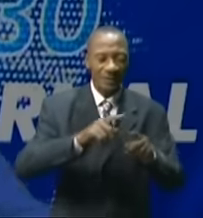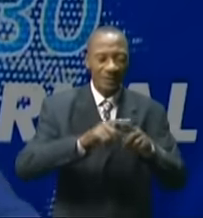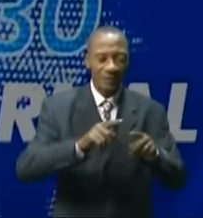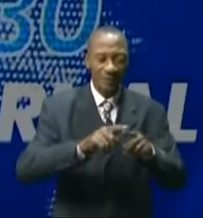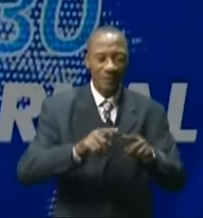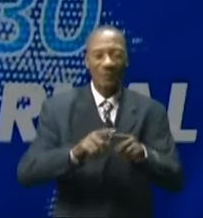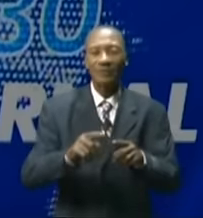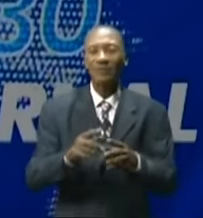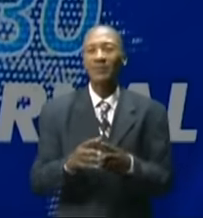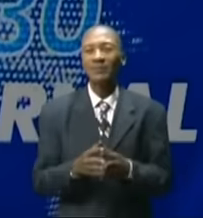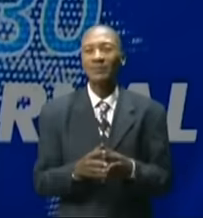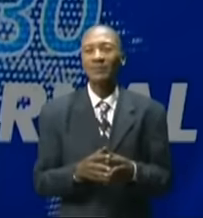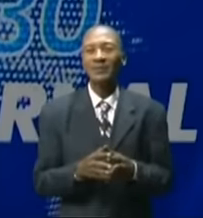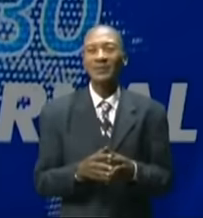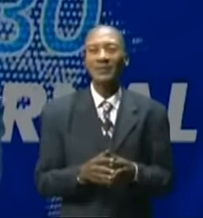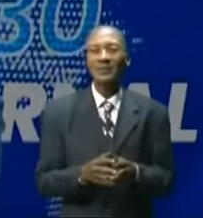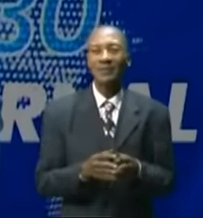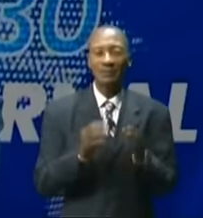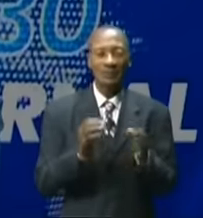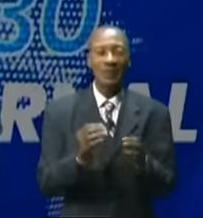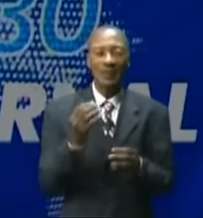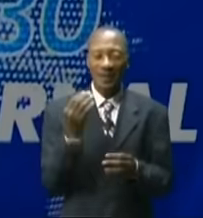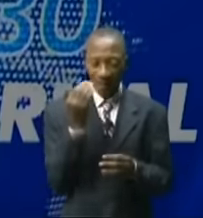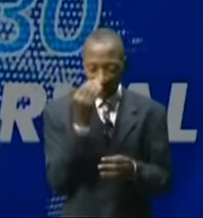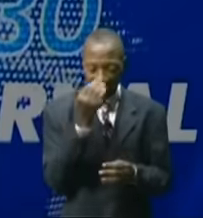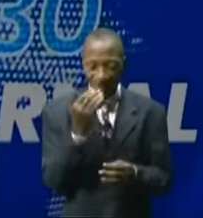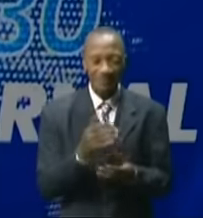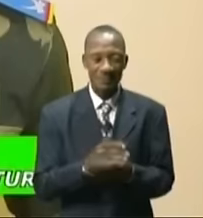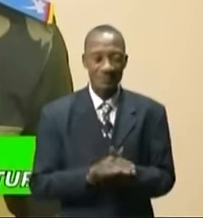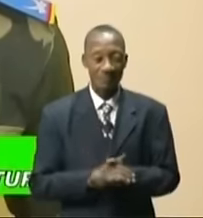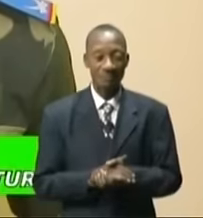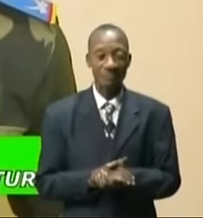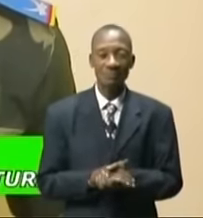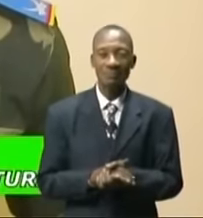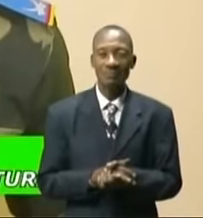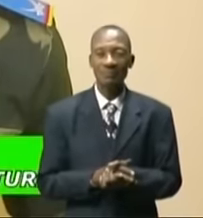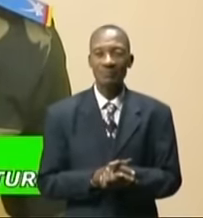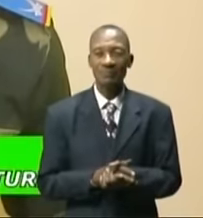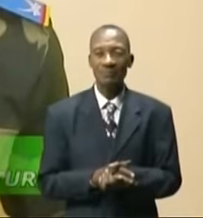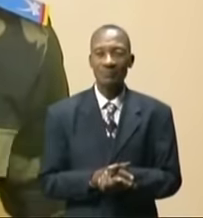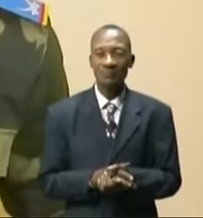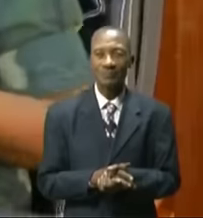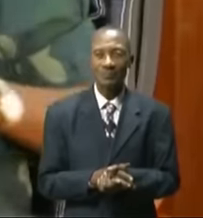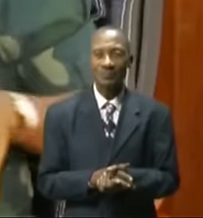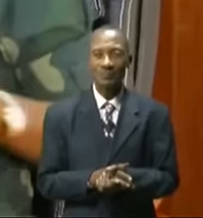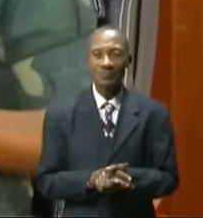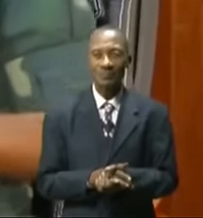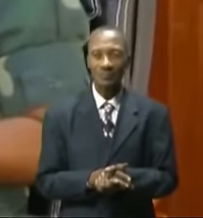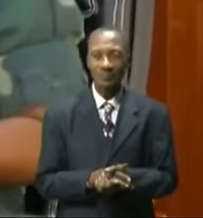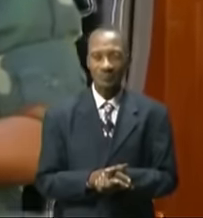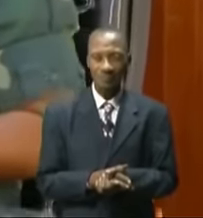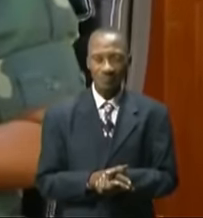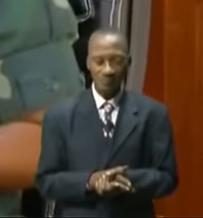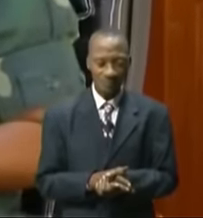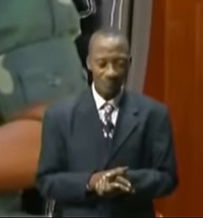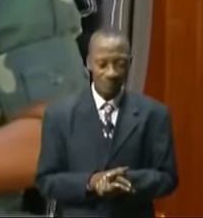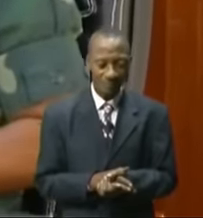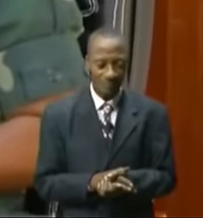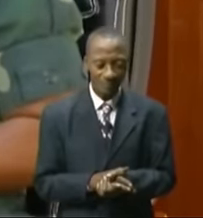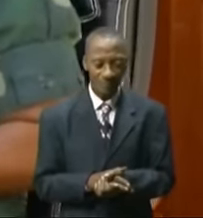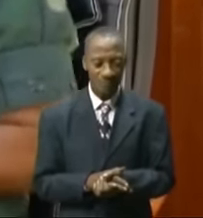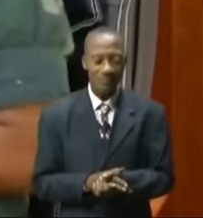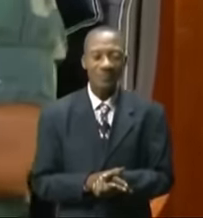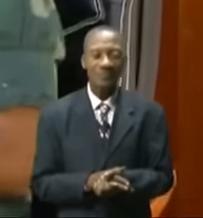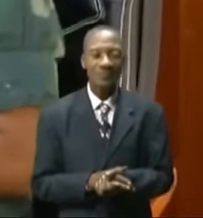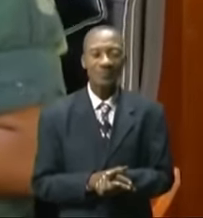auteurs de ces actes. On écoute son porte-parole. Chers compatriotes, je viens d'apprendre cette triste